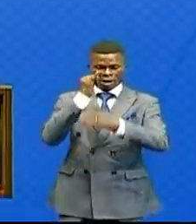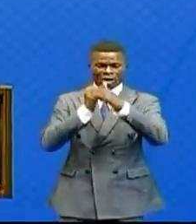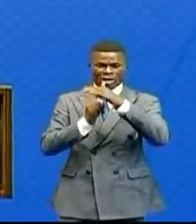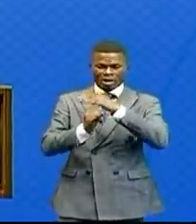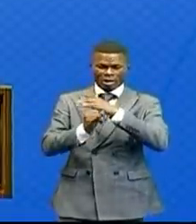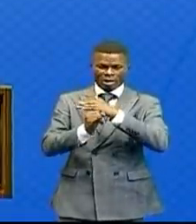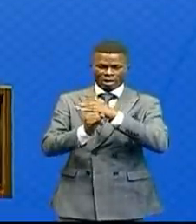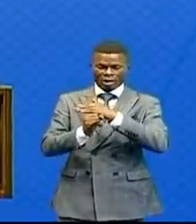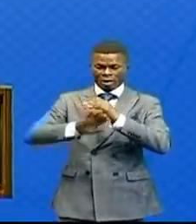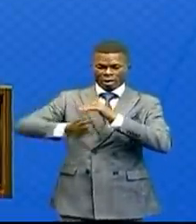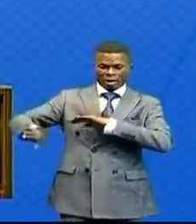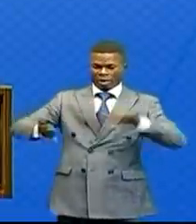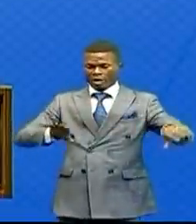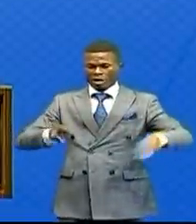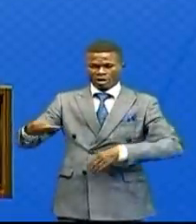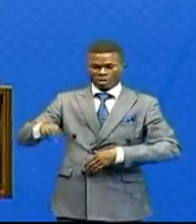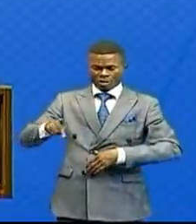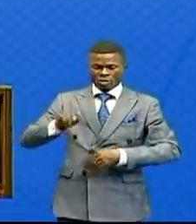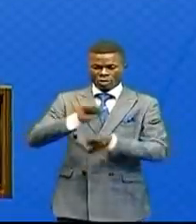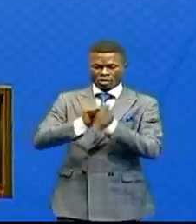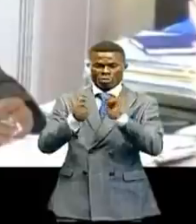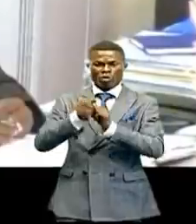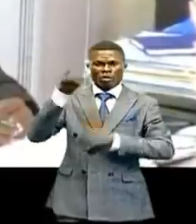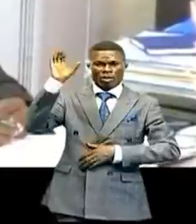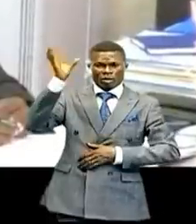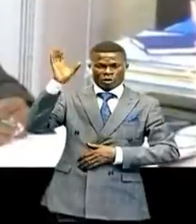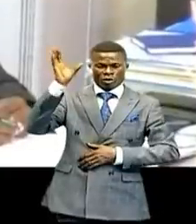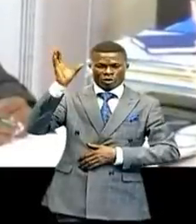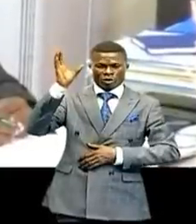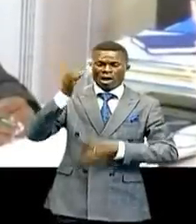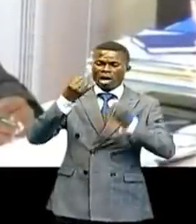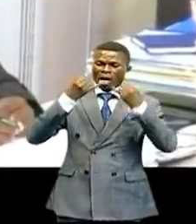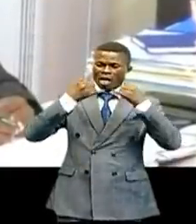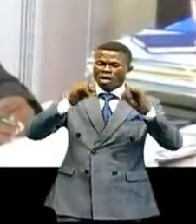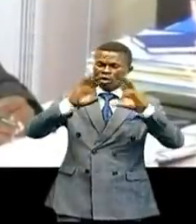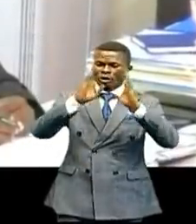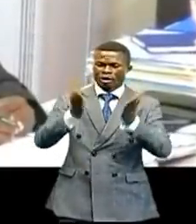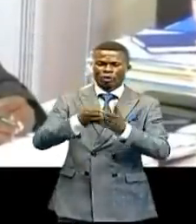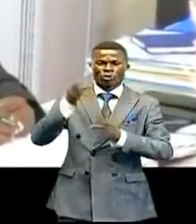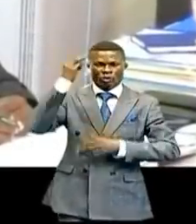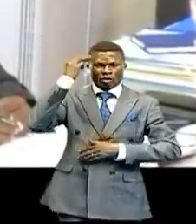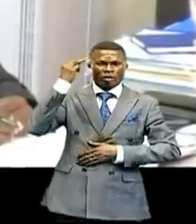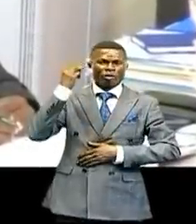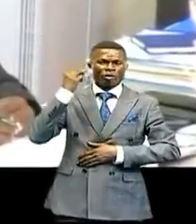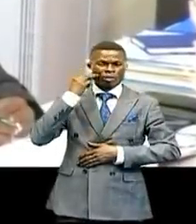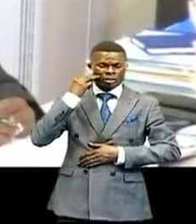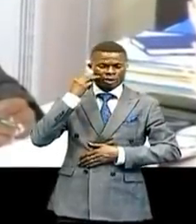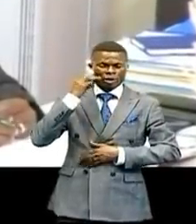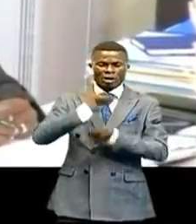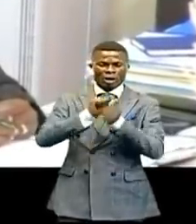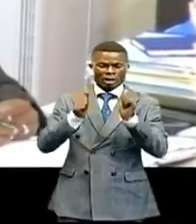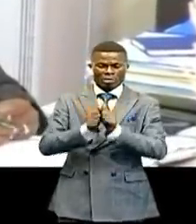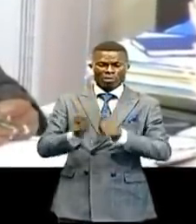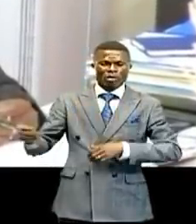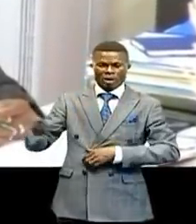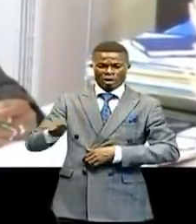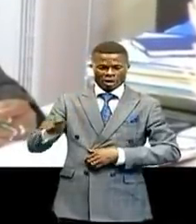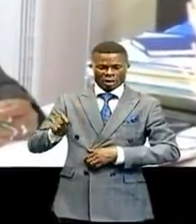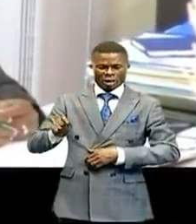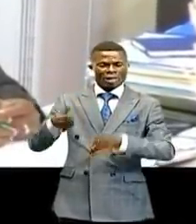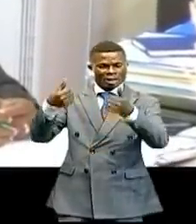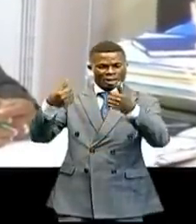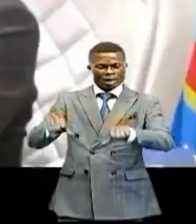l'Intérieur, décentralisation et affaires coutumières, a informé les membres du Conseil sur l'état du territoire qui